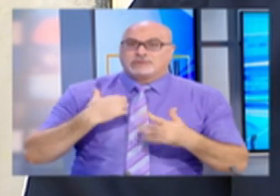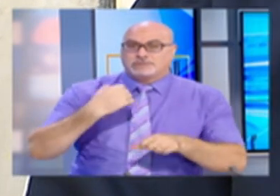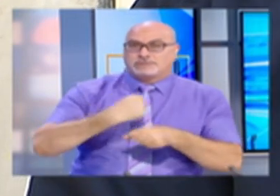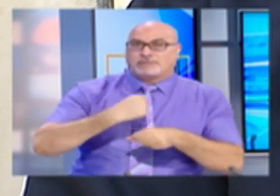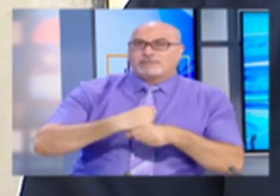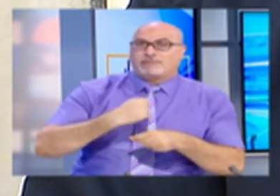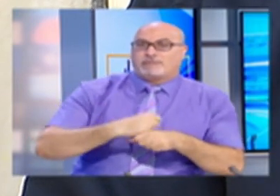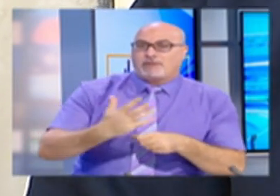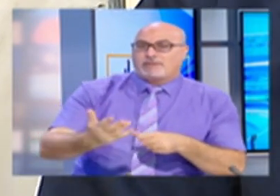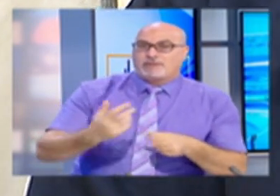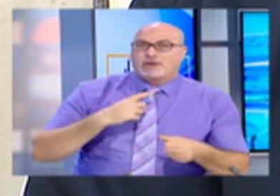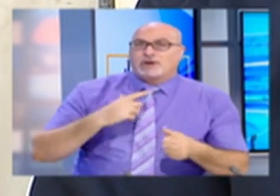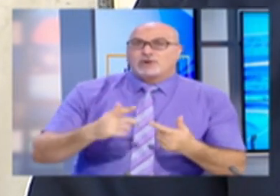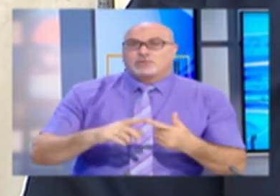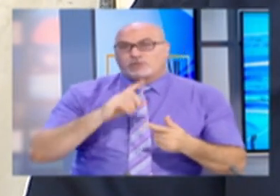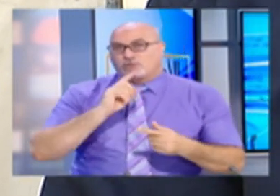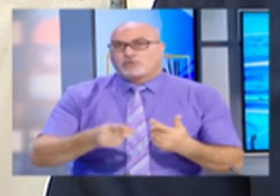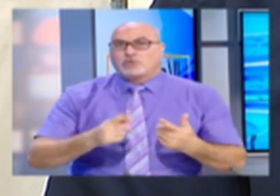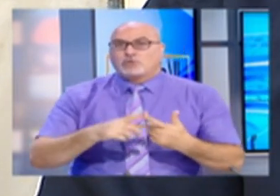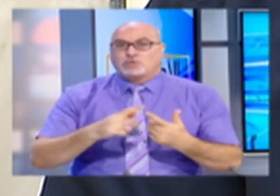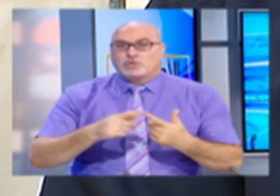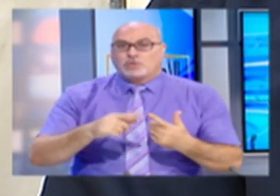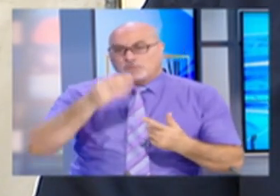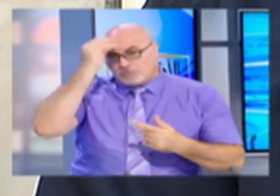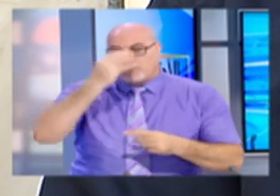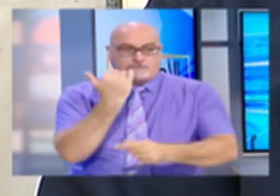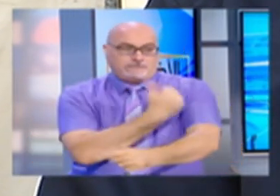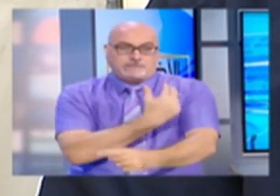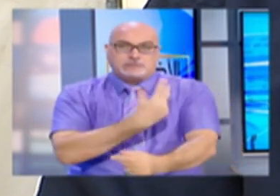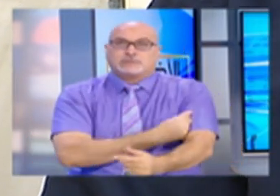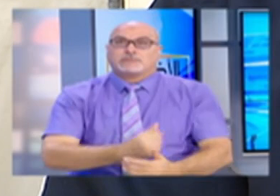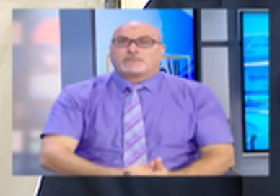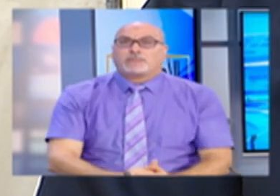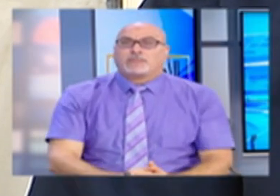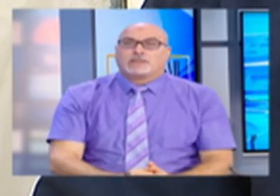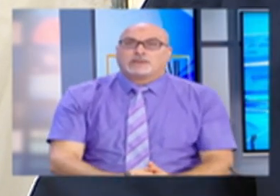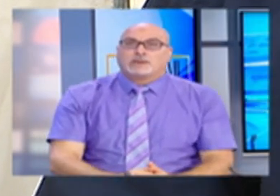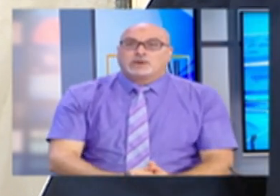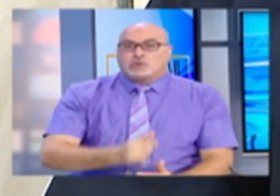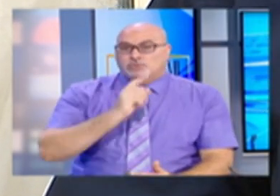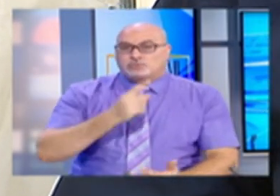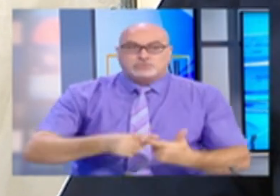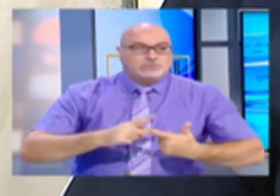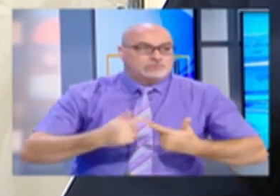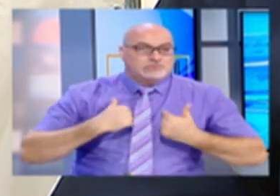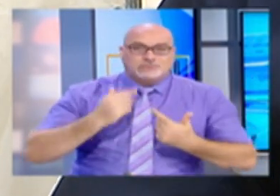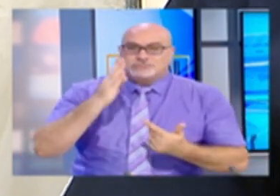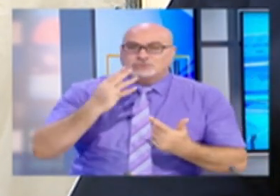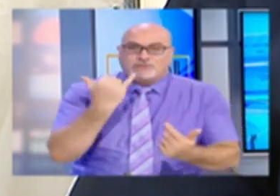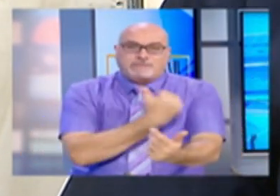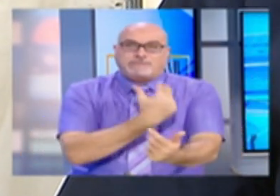بالك كيفاش، دونك يفو بيان سو فير فاكسيني دوتون بيسكو الدوله وفرت لنا اللازم،